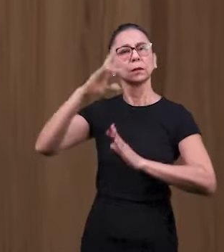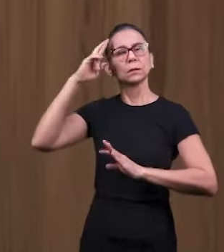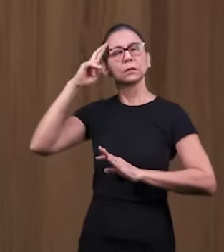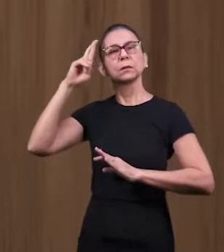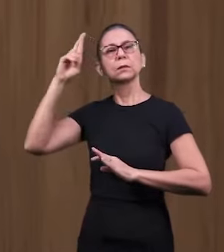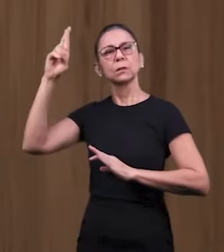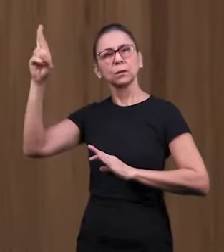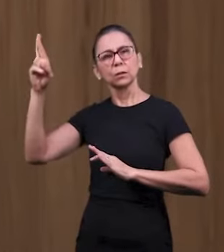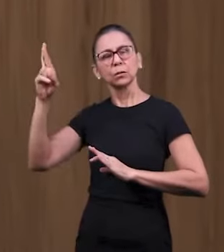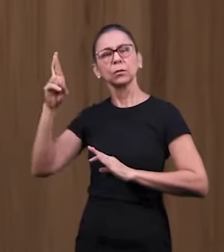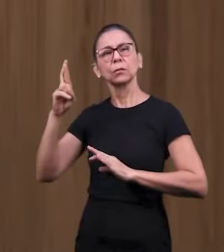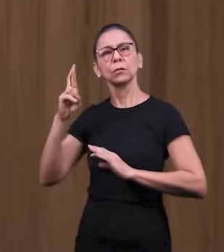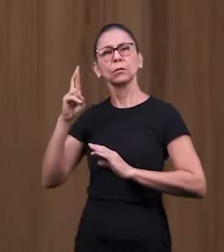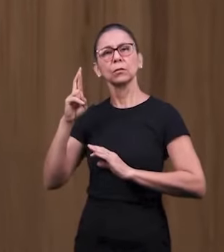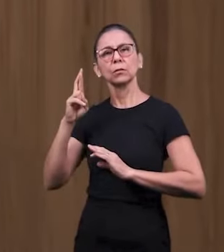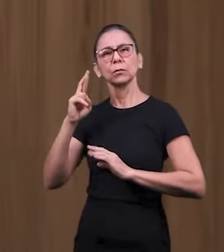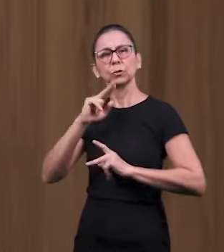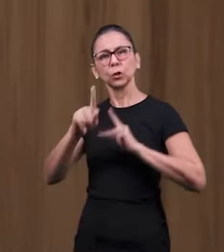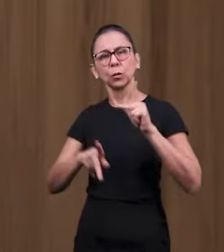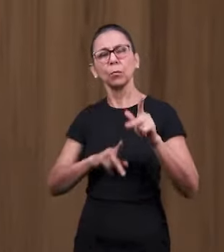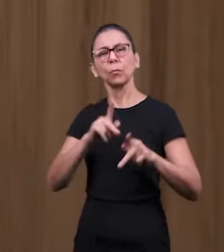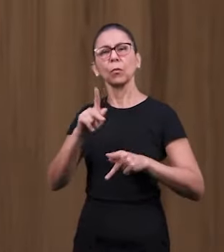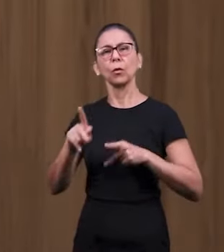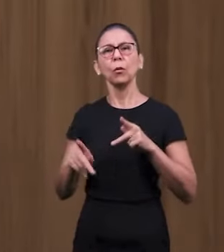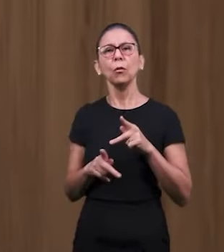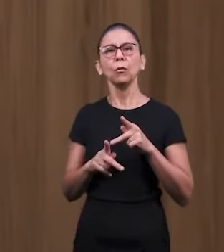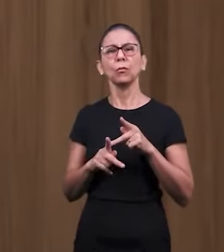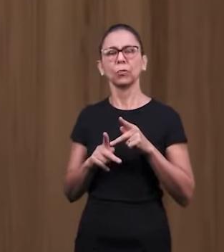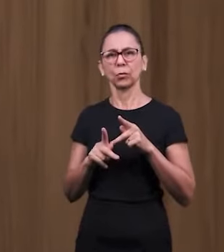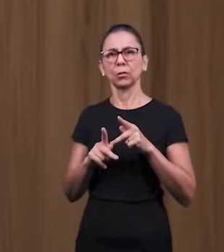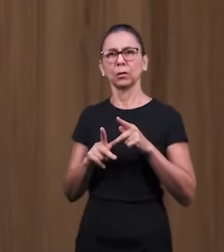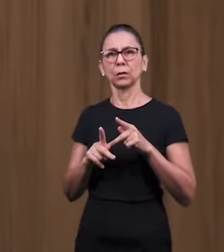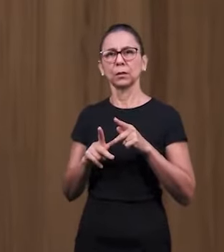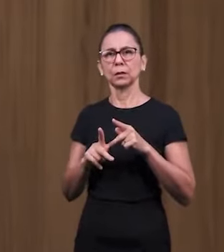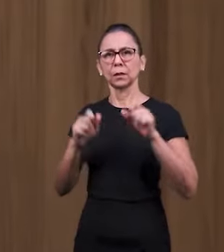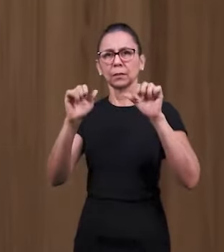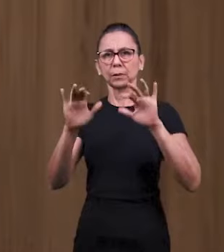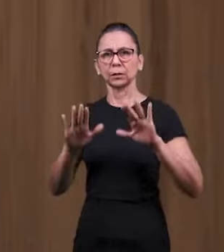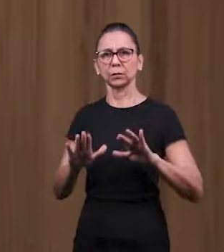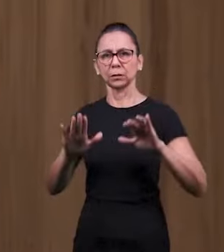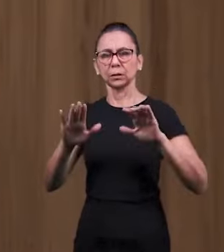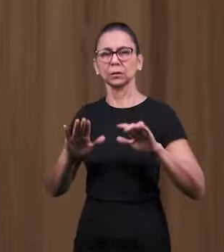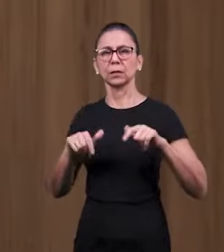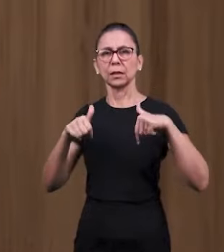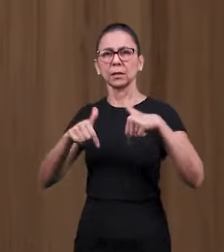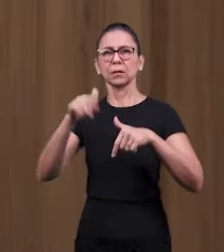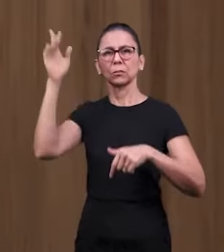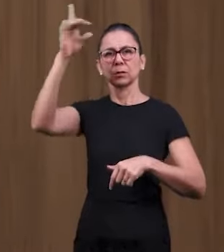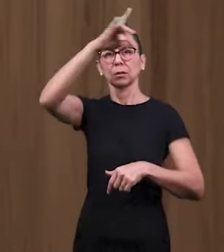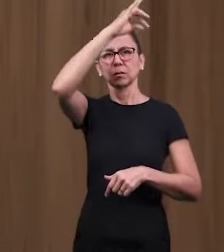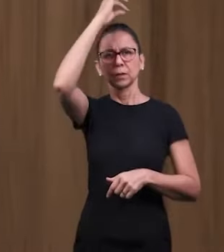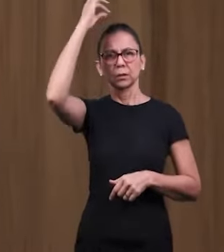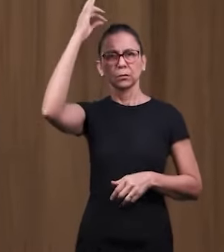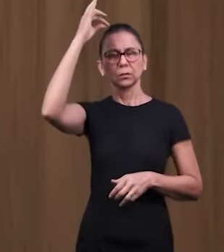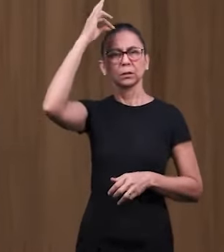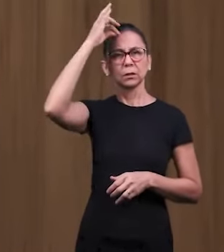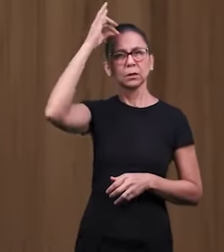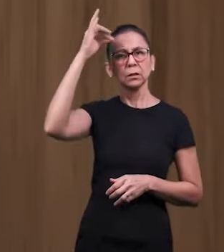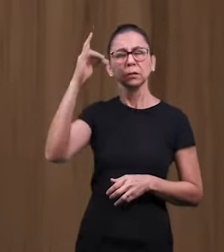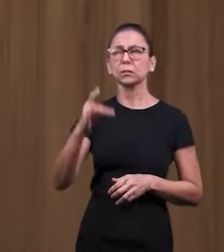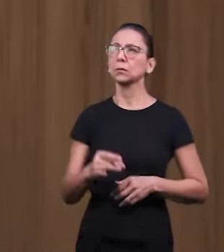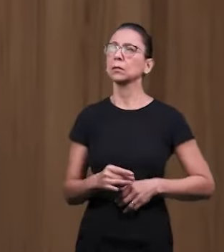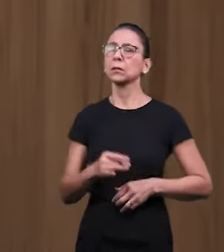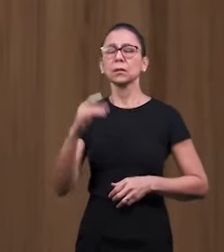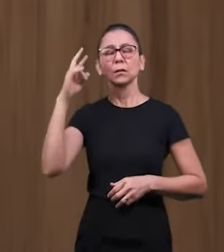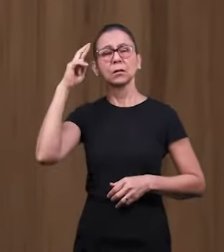просим, продолжай вести народ Твой Духом Твоим Святым, чтобы на каждом богослужении совершалось